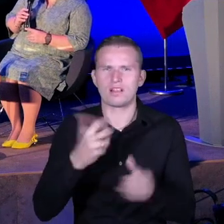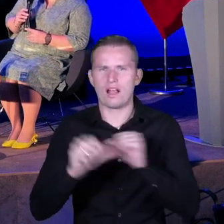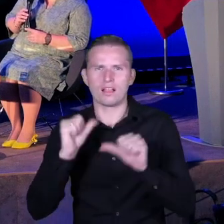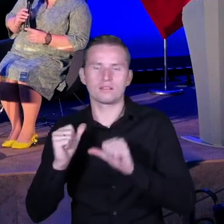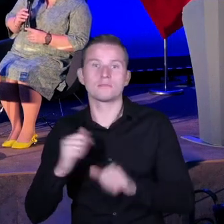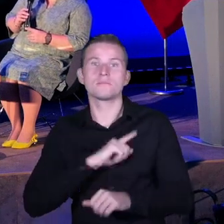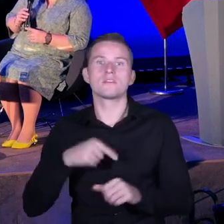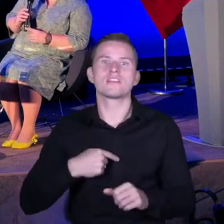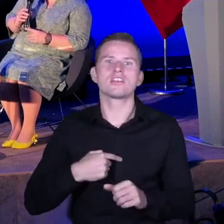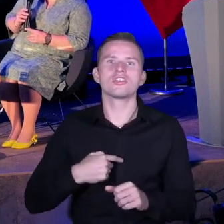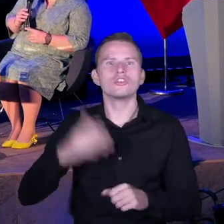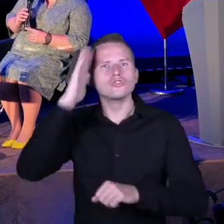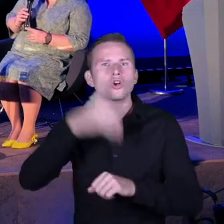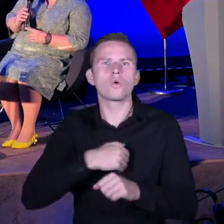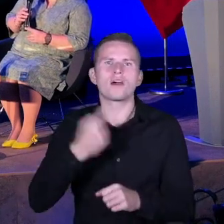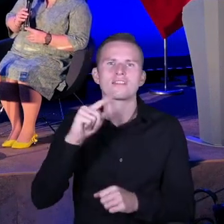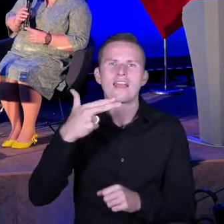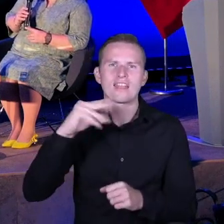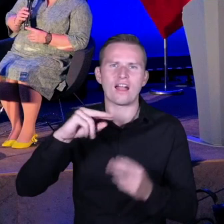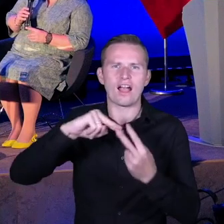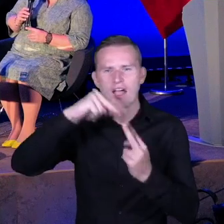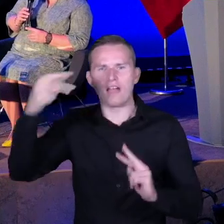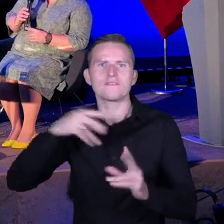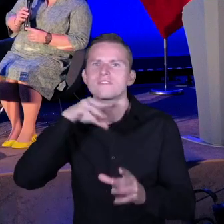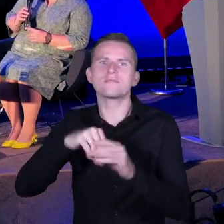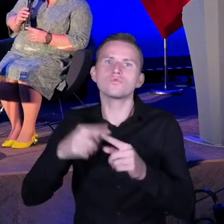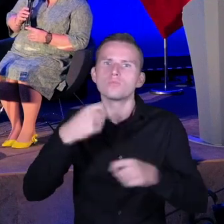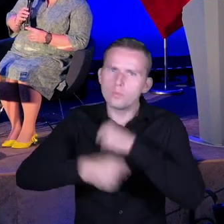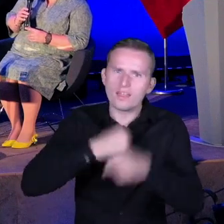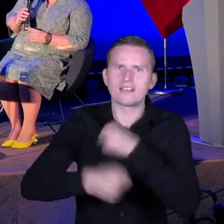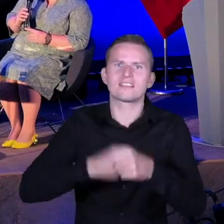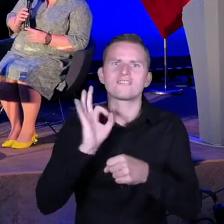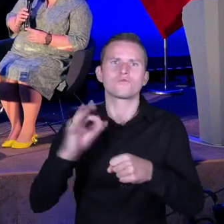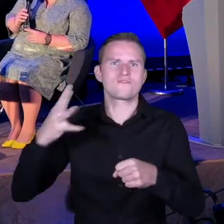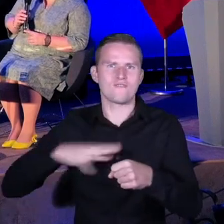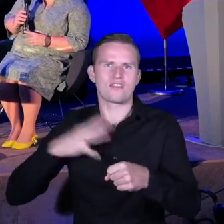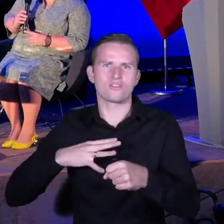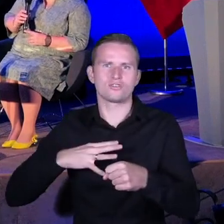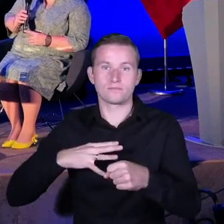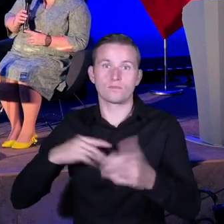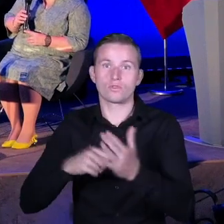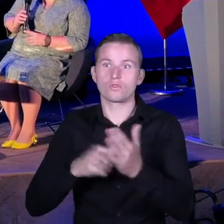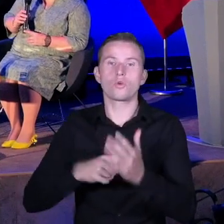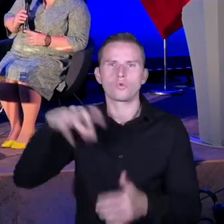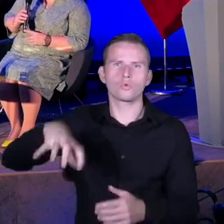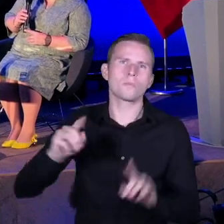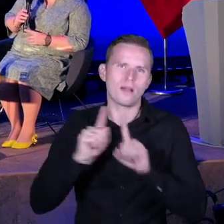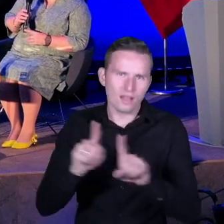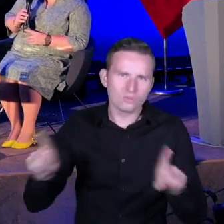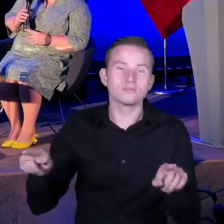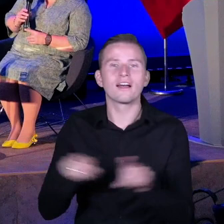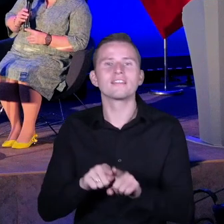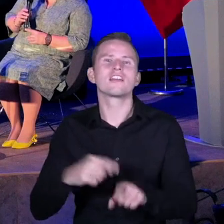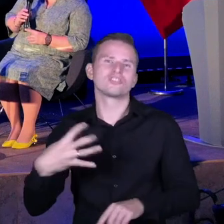szkolnego DNA współpracę jako wartość, która przyświeca naszym relacjom w gronie pedagogicznym, a także na linii